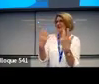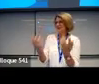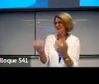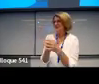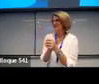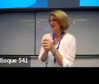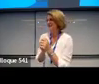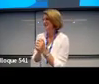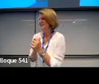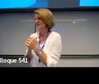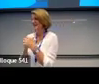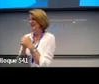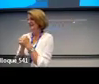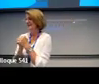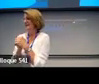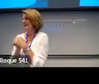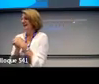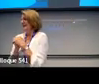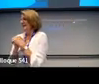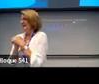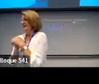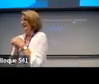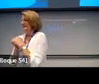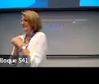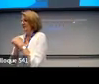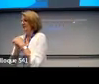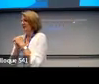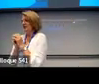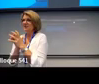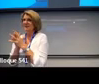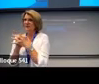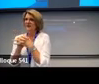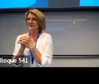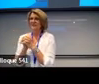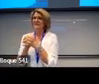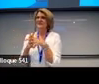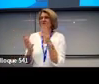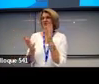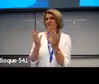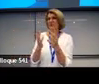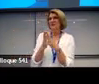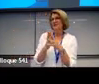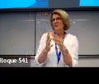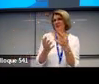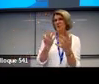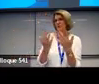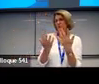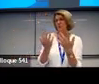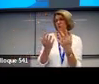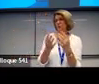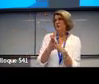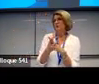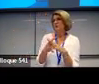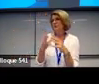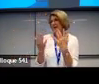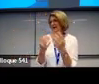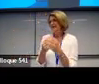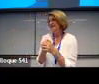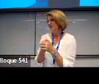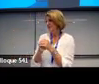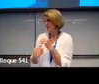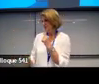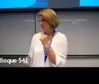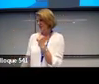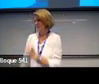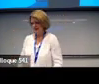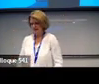de la recherche et présentent ce qu'ils ont fait dans leur classe. Donc, recherche-évaluation, il s'agit finalement de l'évaluation du contenu, de la